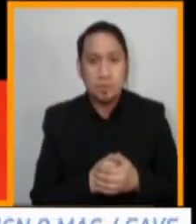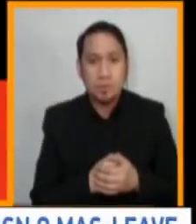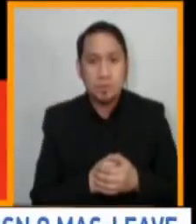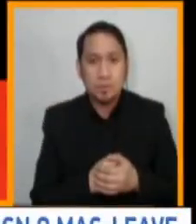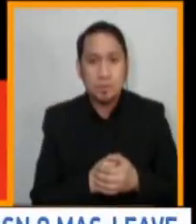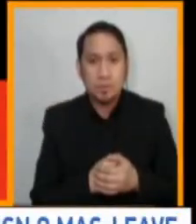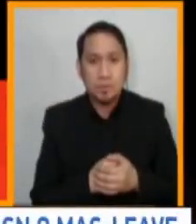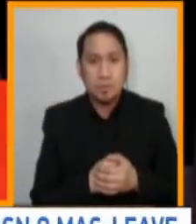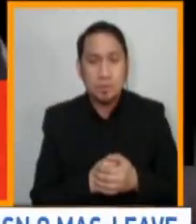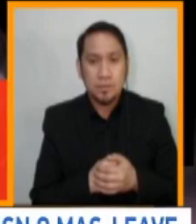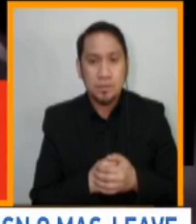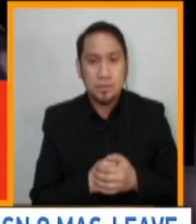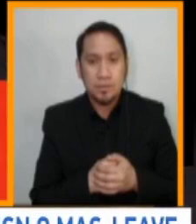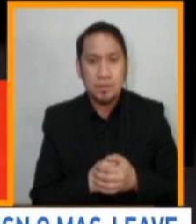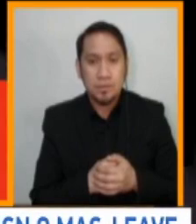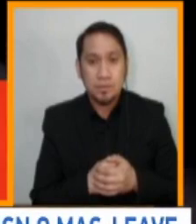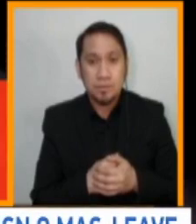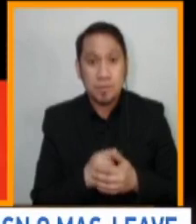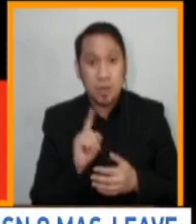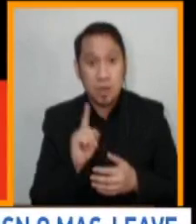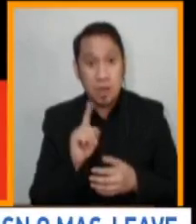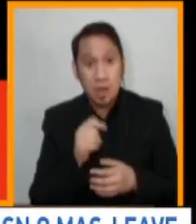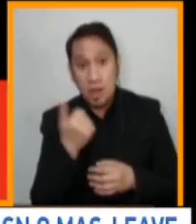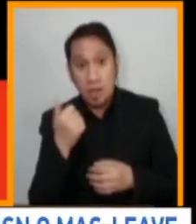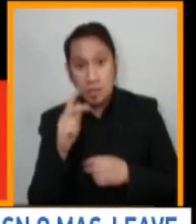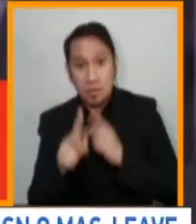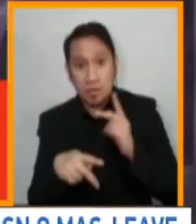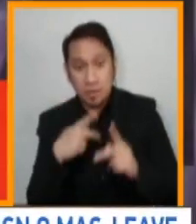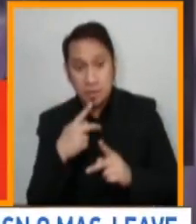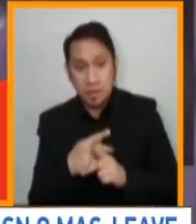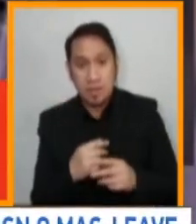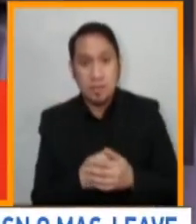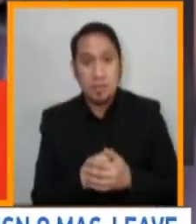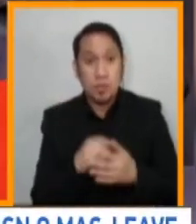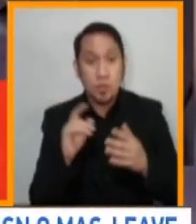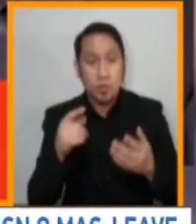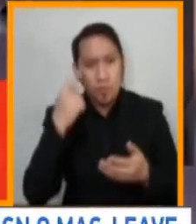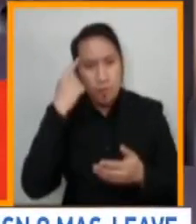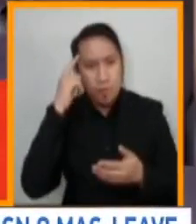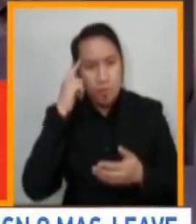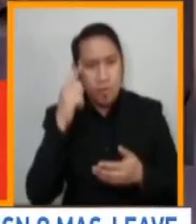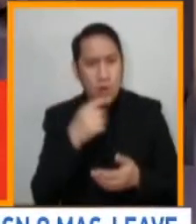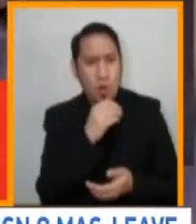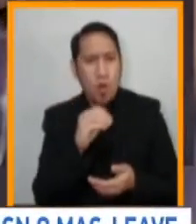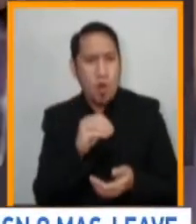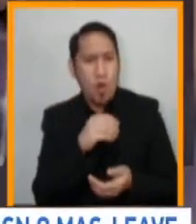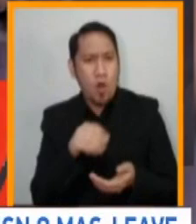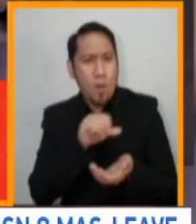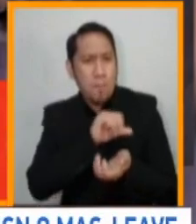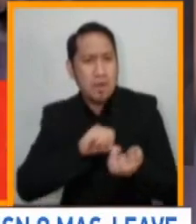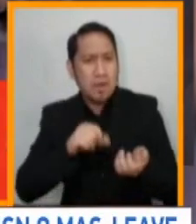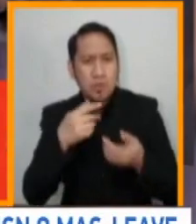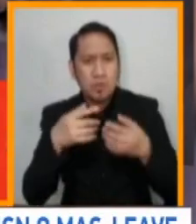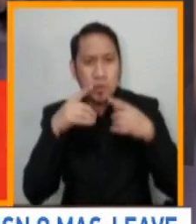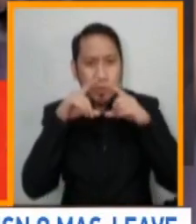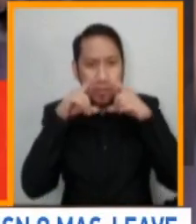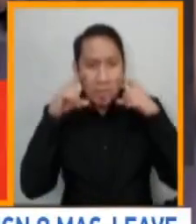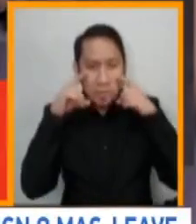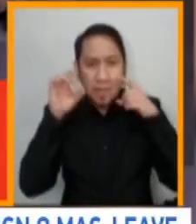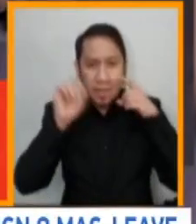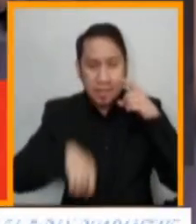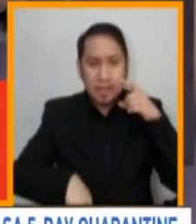Ang isa pang klase ng mask na madalas suotin ay ang surgical mask. Napipigilan ito ang paglabas ng laway o iba pang secretion mula sa isang